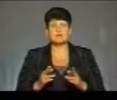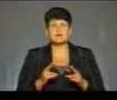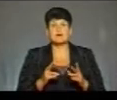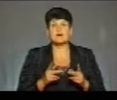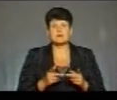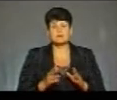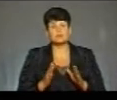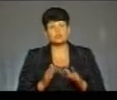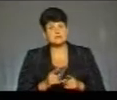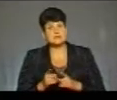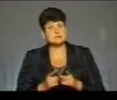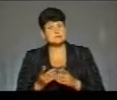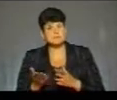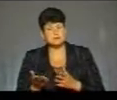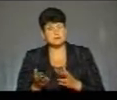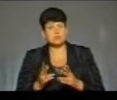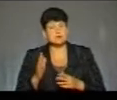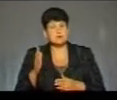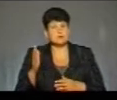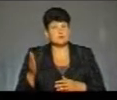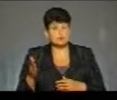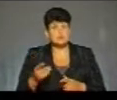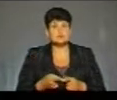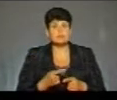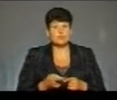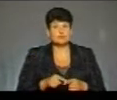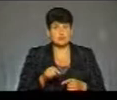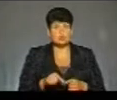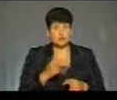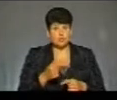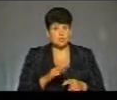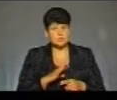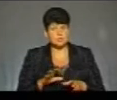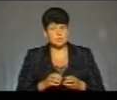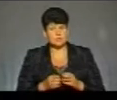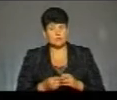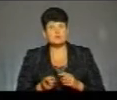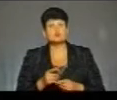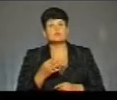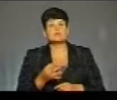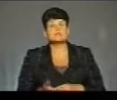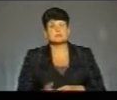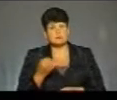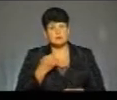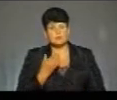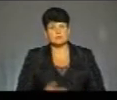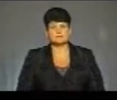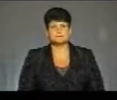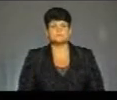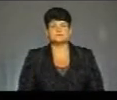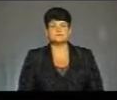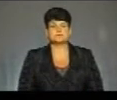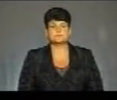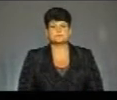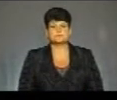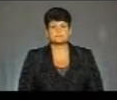Як чи буде ця зміна якось в майбутньому, чи в цьому році не буде таких проблем? Що ви можете сказати? Дякую за запитання. От ми вже частково